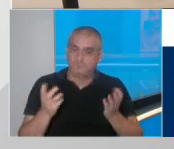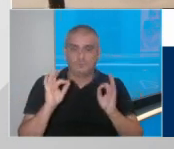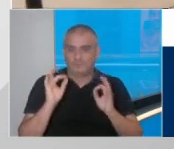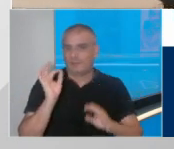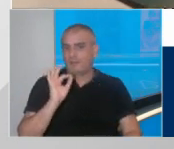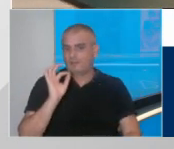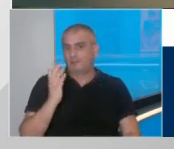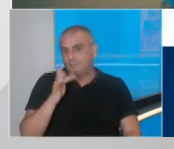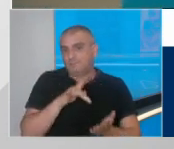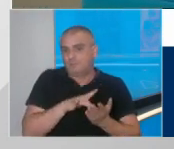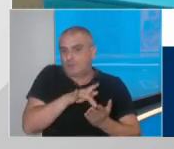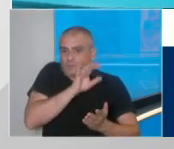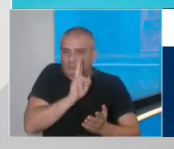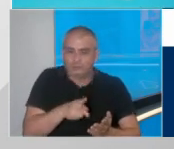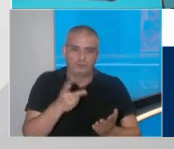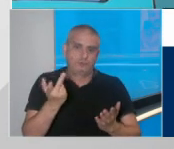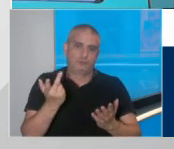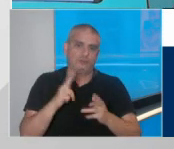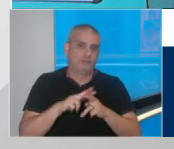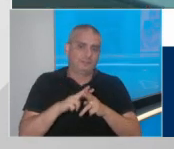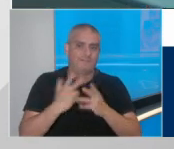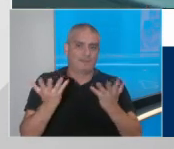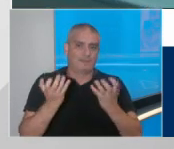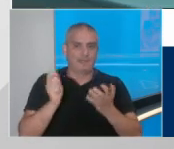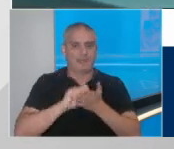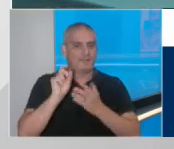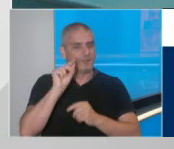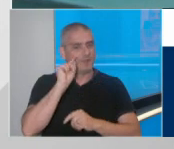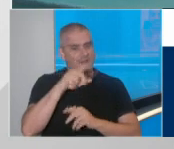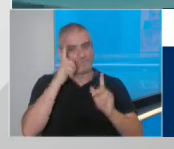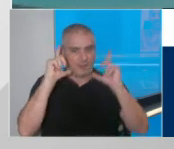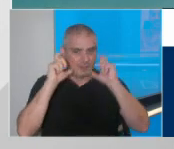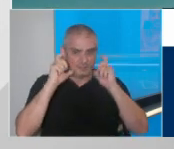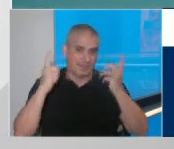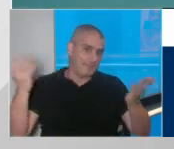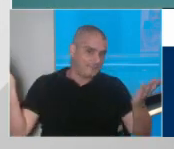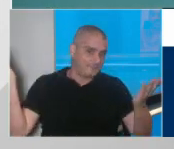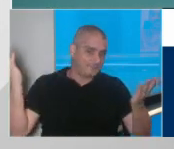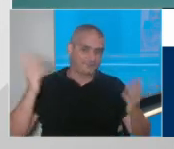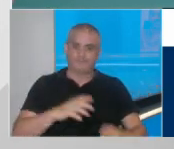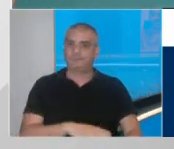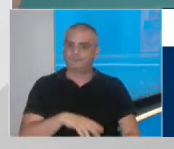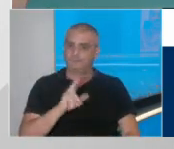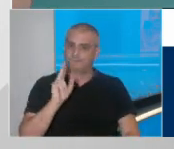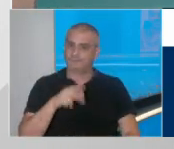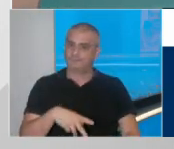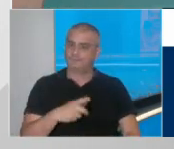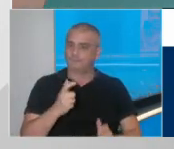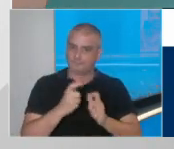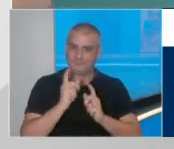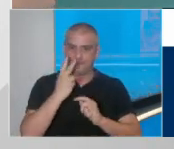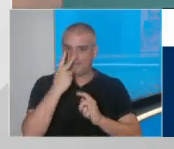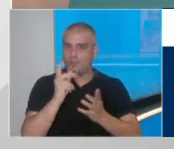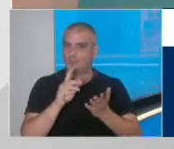אבל בכל זאת זה מקום שבו יש צבע, וכתבים יכולים לבוא ולצלם, ויש גם, אתה יודע, זה היה מצחיק